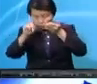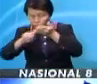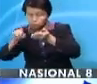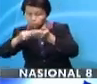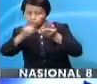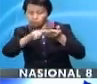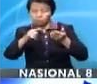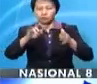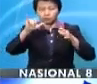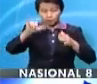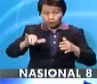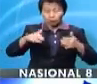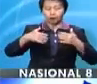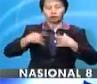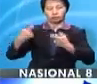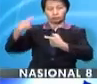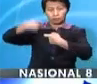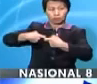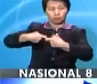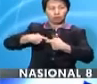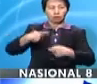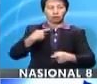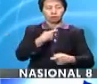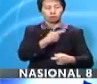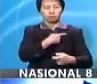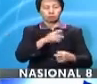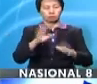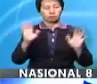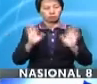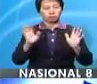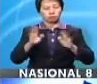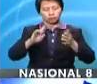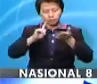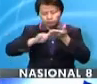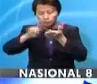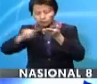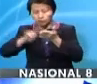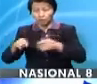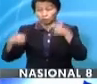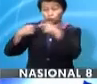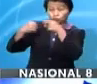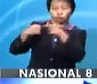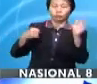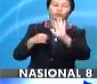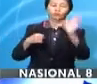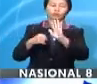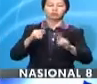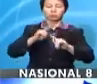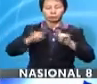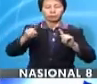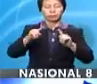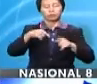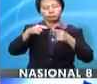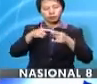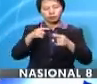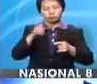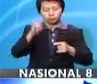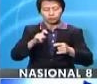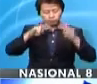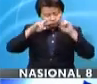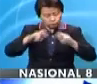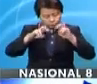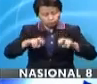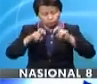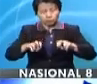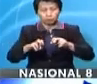yang ada kaitan lah, yang ada kaitan. Kita tak maknanya, bukan kalau kita siasat tu, dia kita tuduh dia, tak. Tapi maknanya bila kita siasat tu,